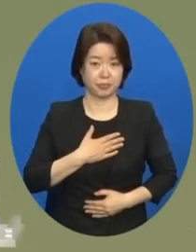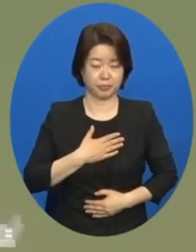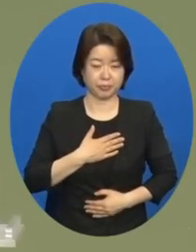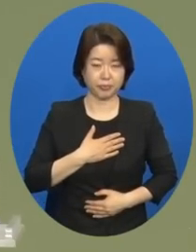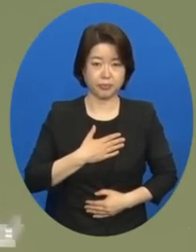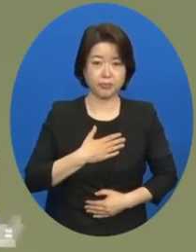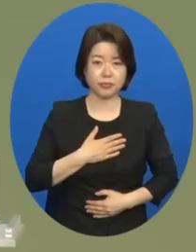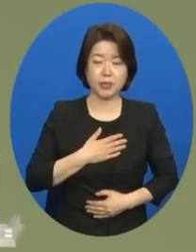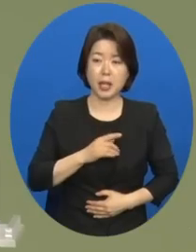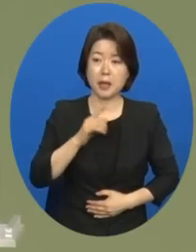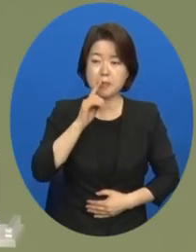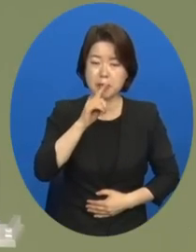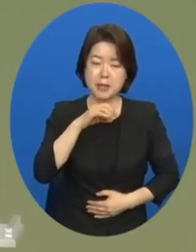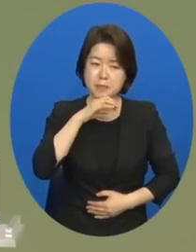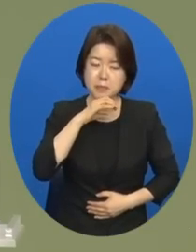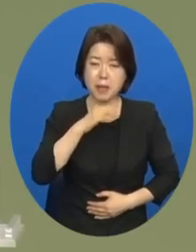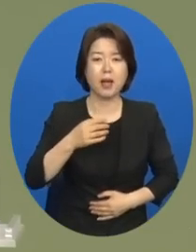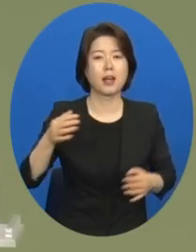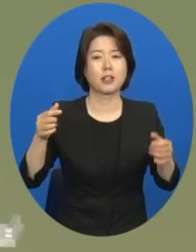말이 없어지면은